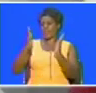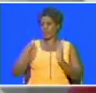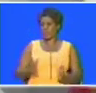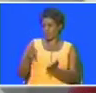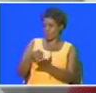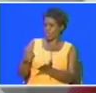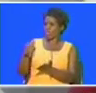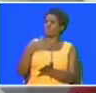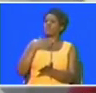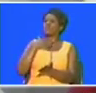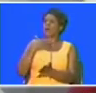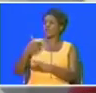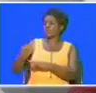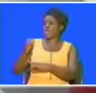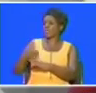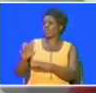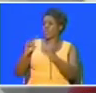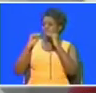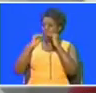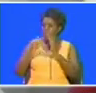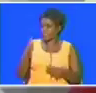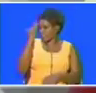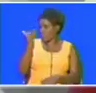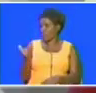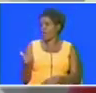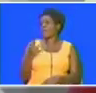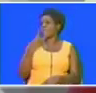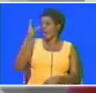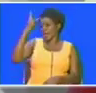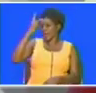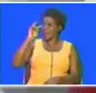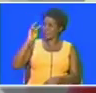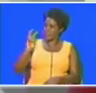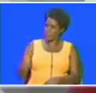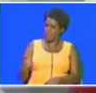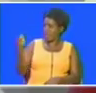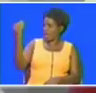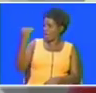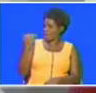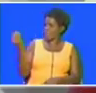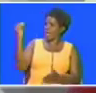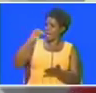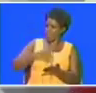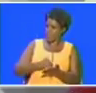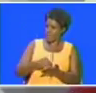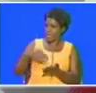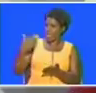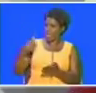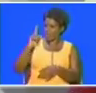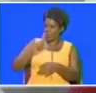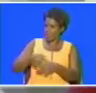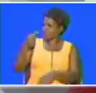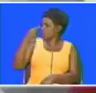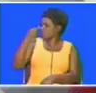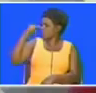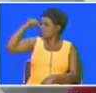kumlipa? Mbona utakupoteza baraka kwa sababu ya mambo kama hayo? Kwa hivyo wazazi waangalie na ujiulize, narudia tena, kwa nini kila mtu pua